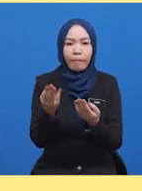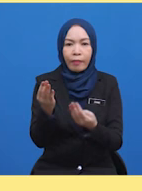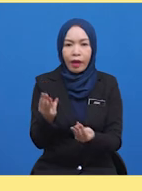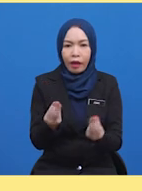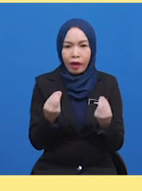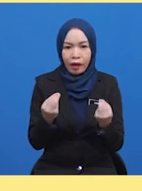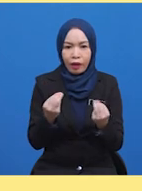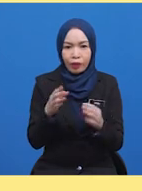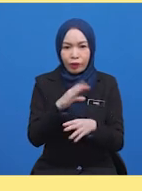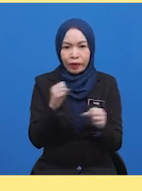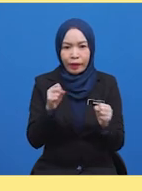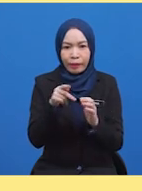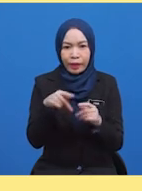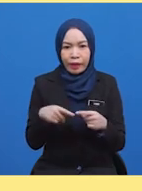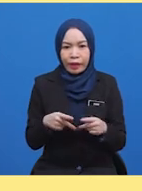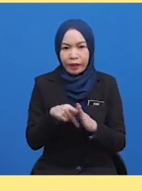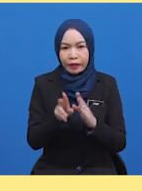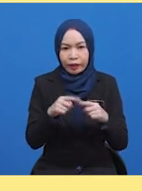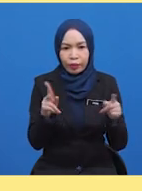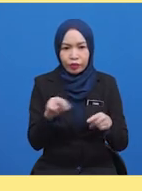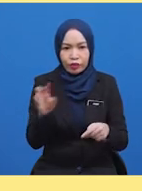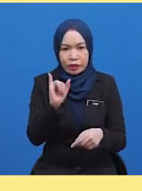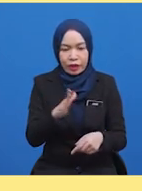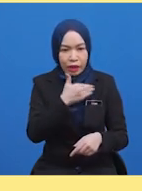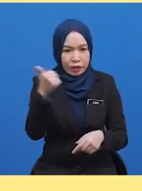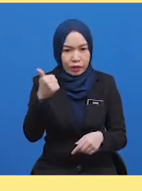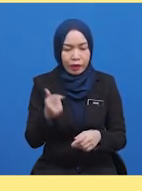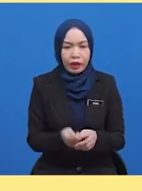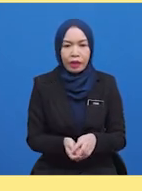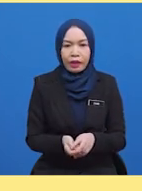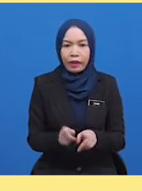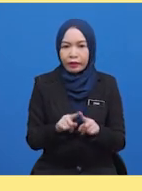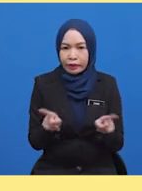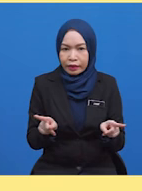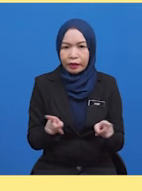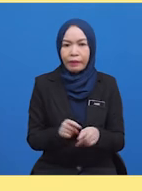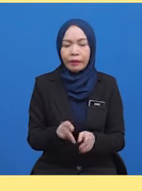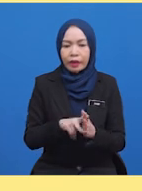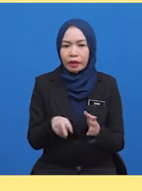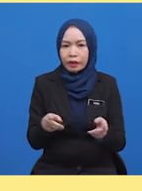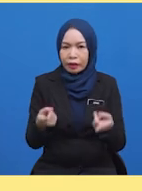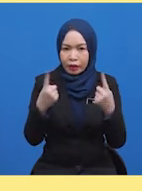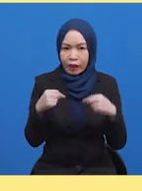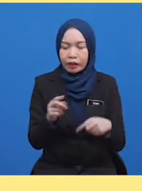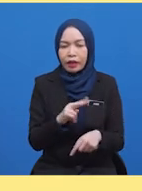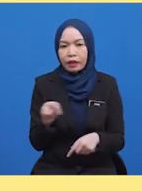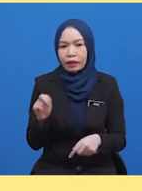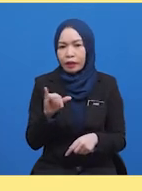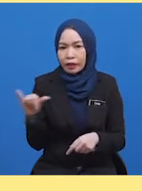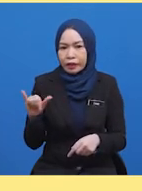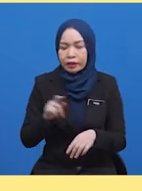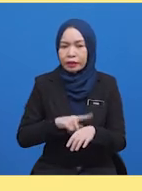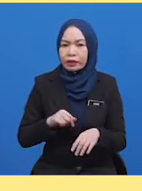cemerlang namun begitu kehadiran beruntung ke sekolah tidak begitu